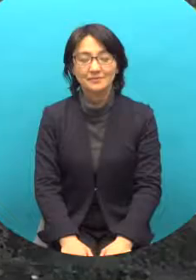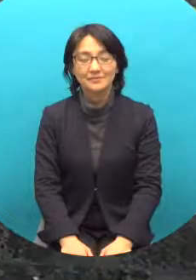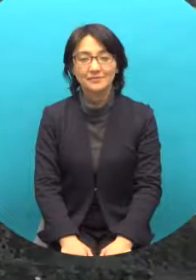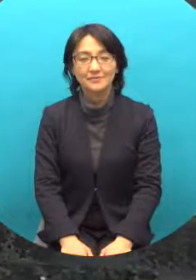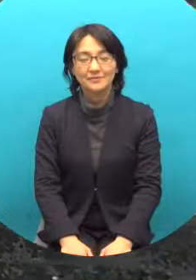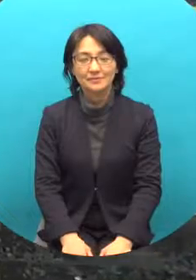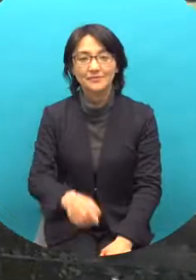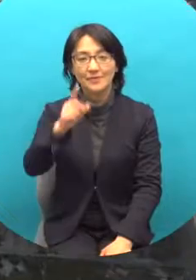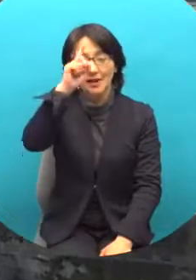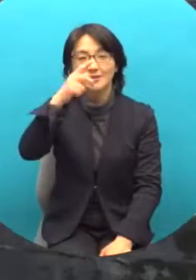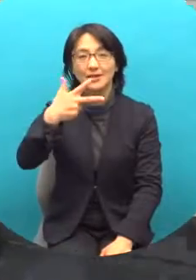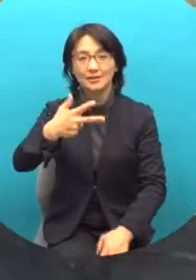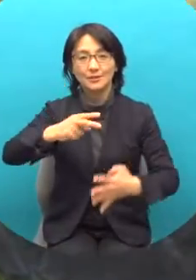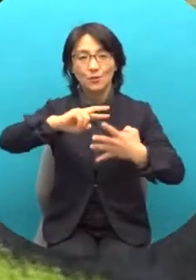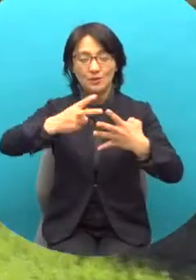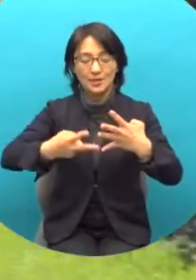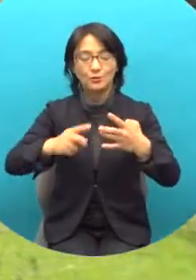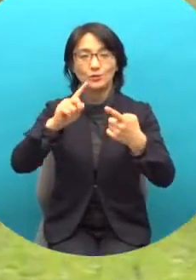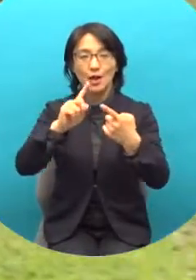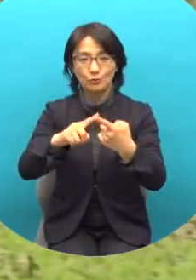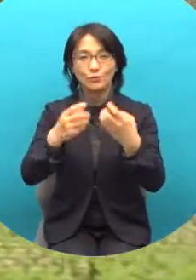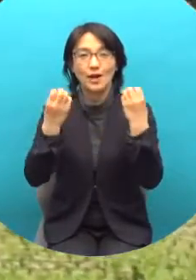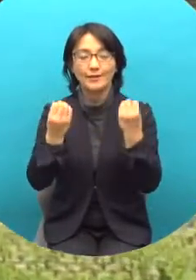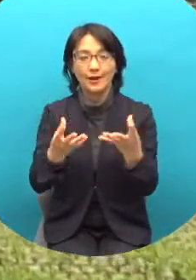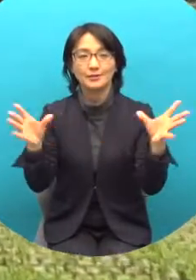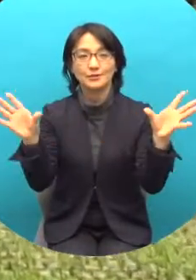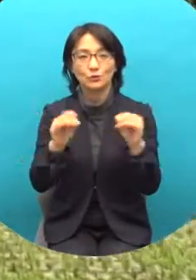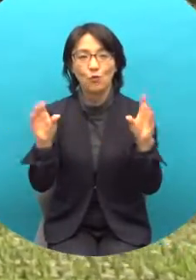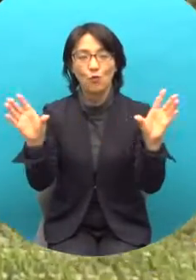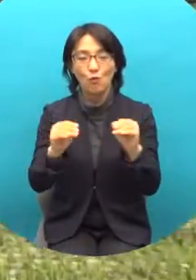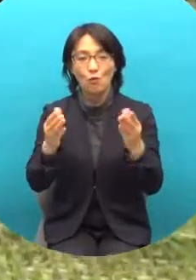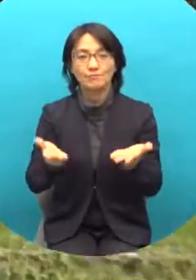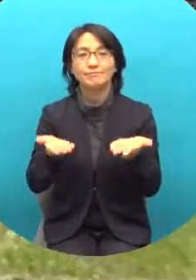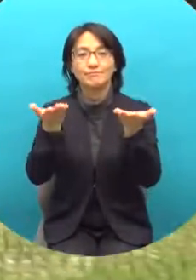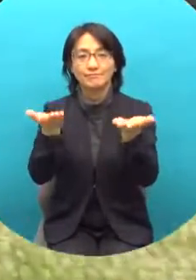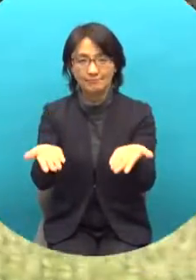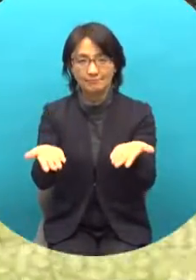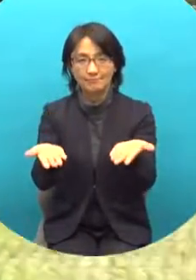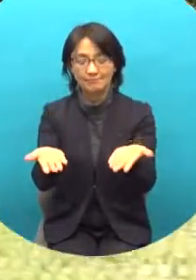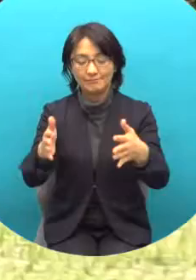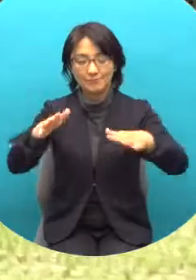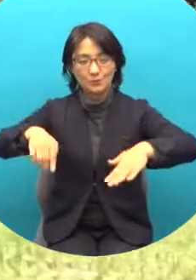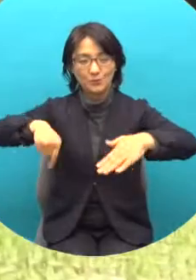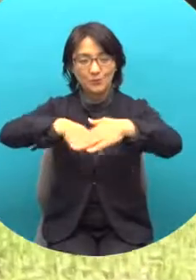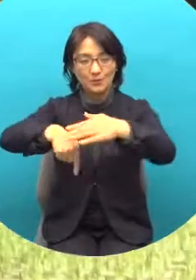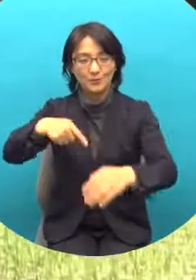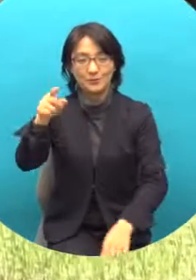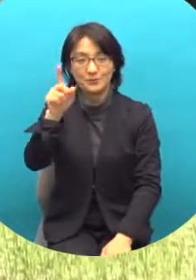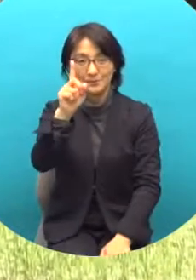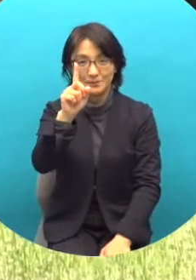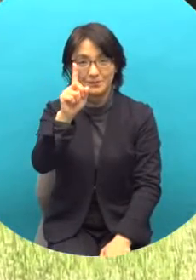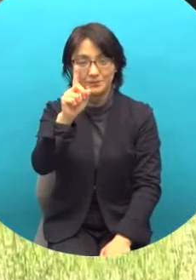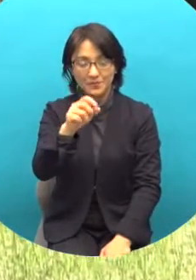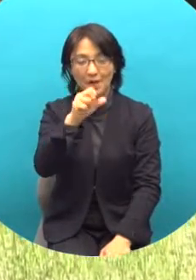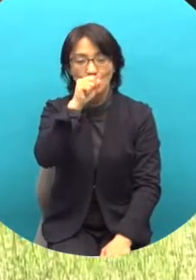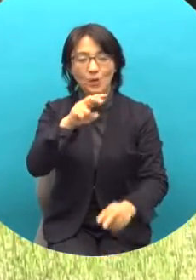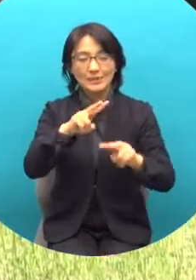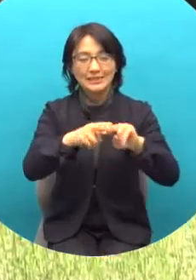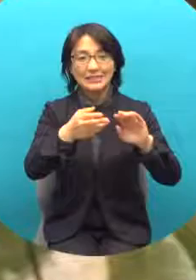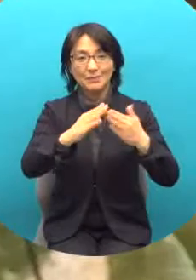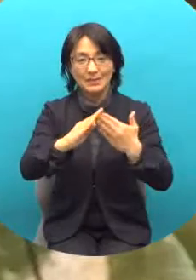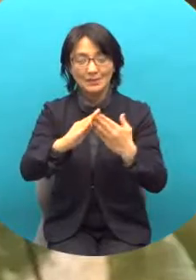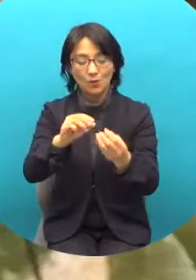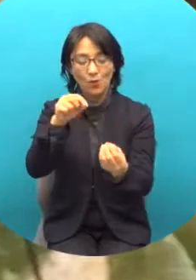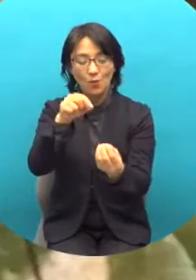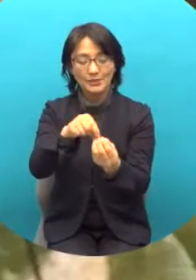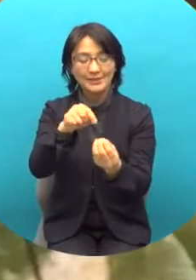毎回高崎市の旬の話題をお送りする高崎もぎたて情報。今回は吉井町で生